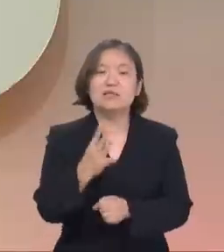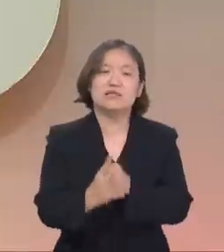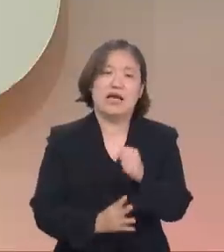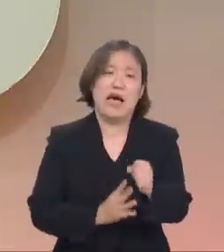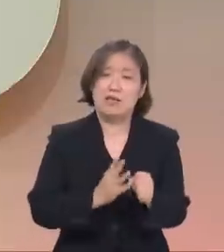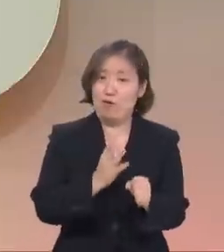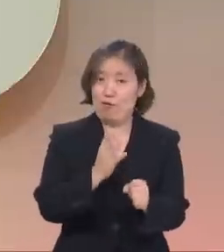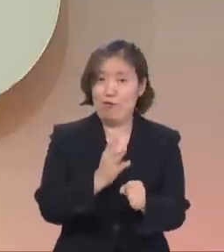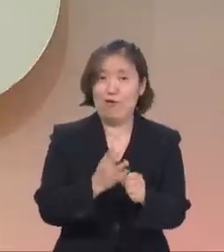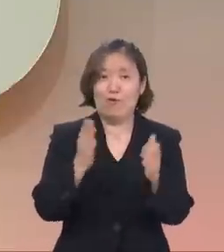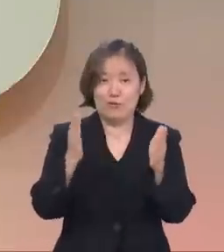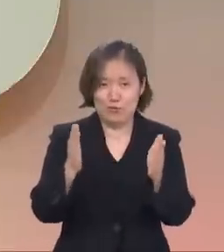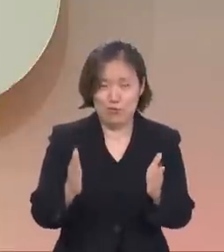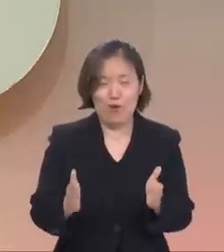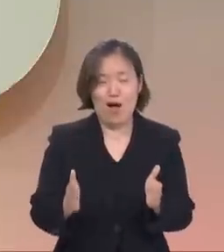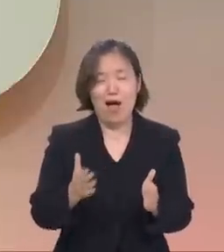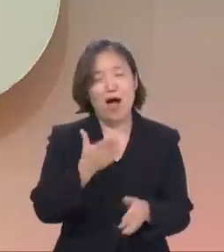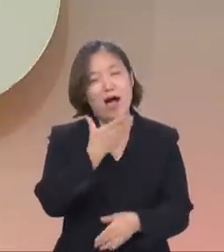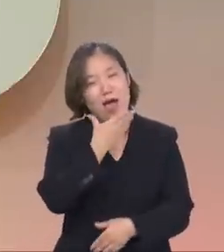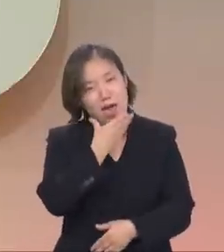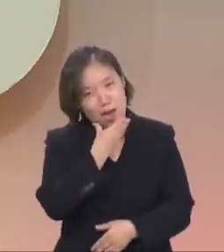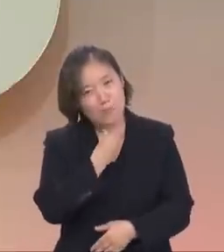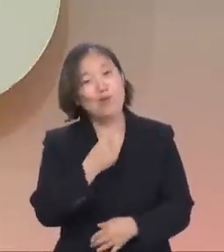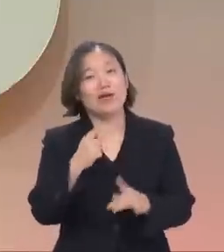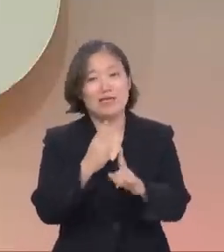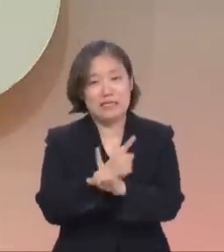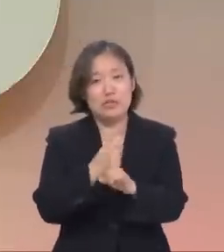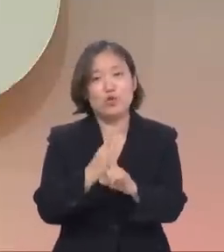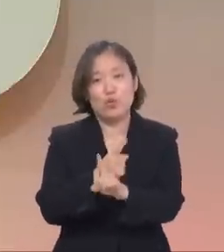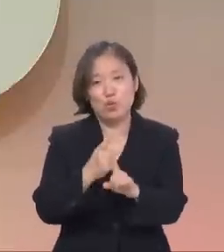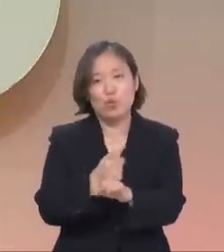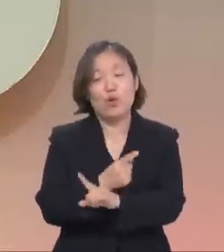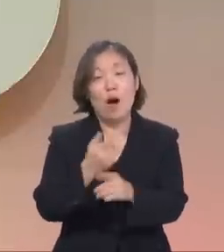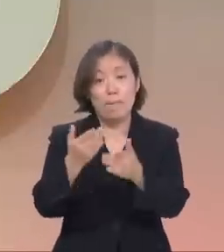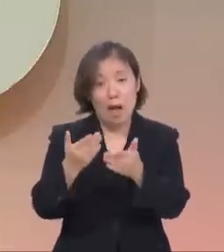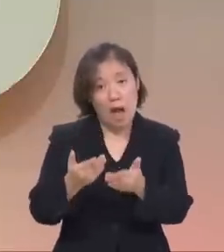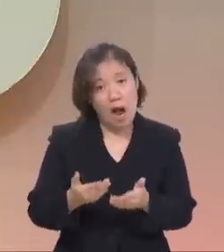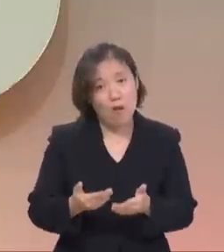4년 동안 밝은 표정으로 치료를 받았고